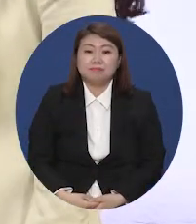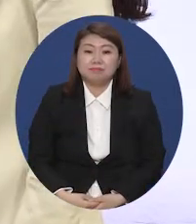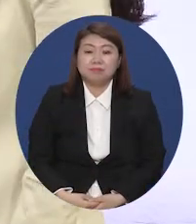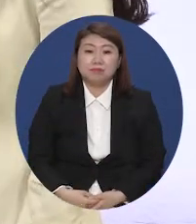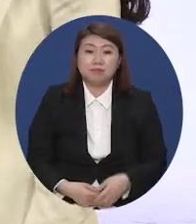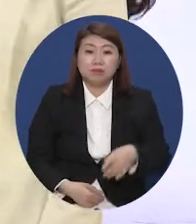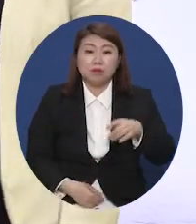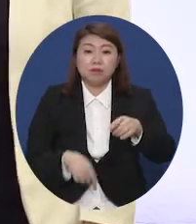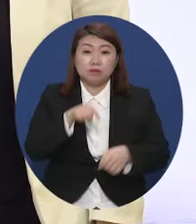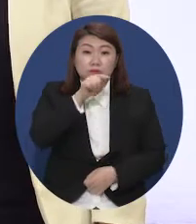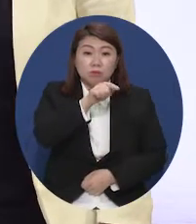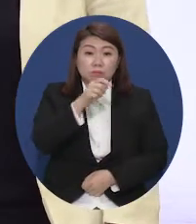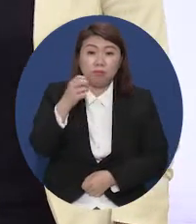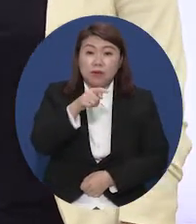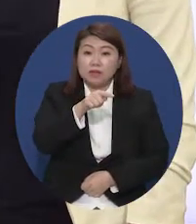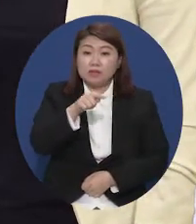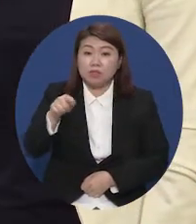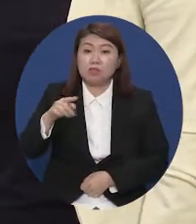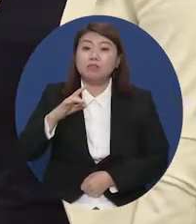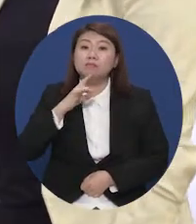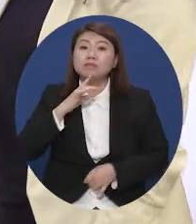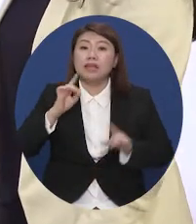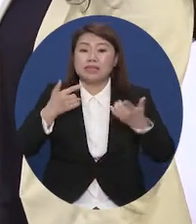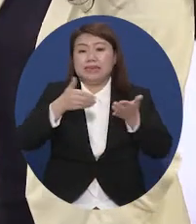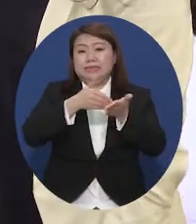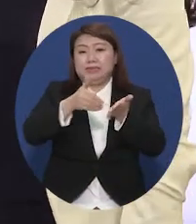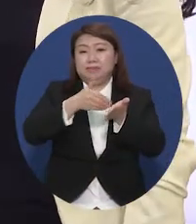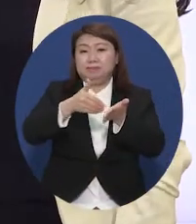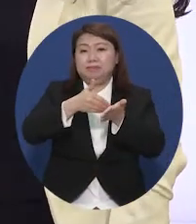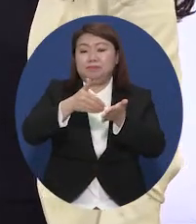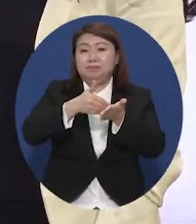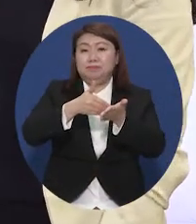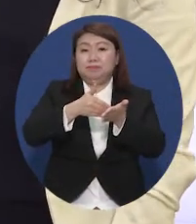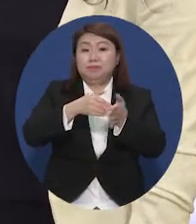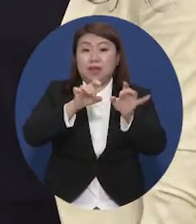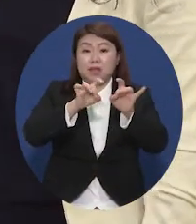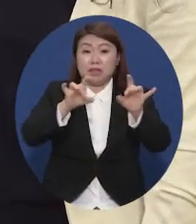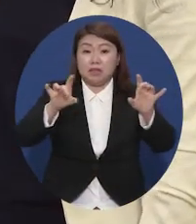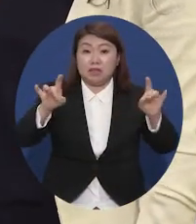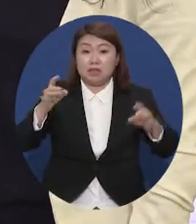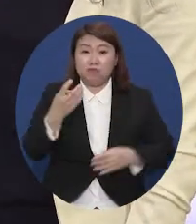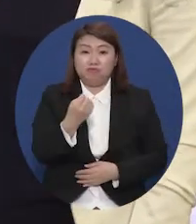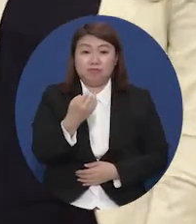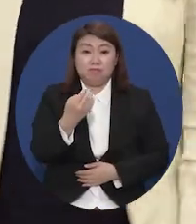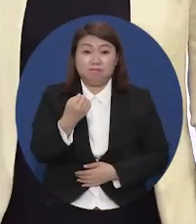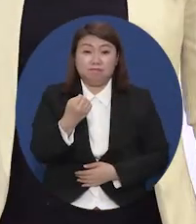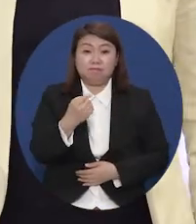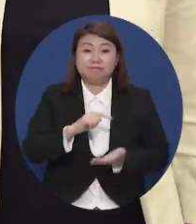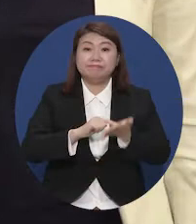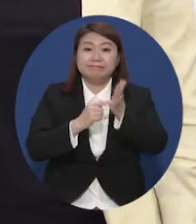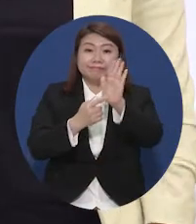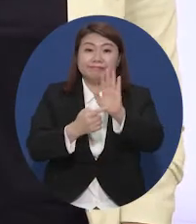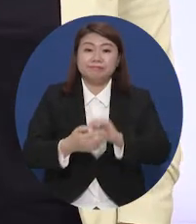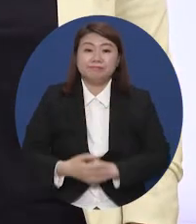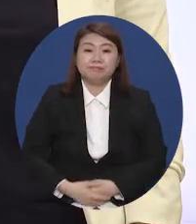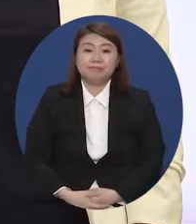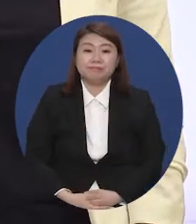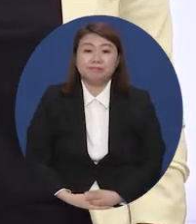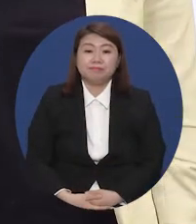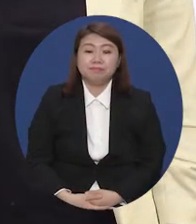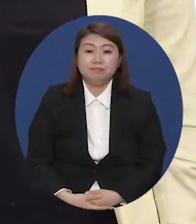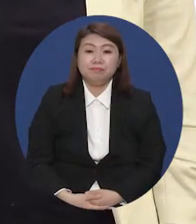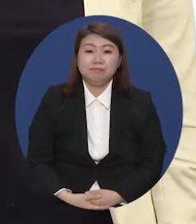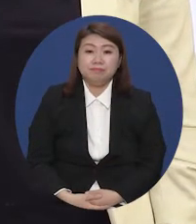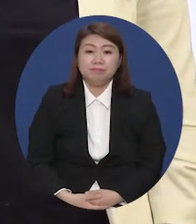그리고 점과 선으로만 숫자를 표기했던 것이 아니라 그림으로도 각 숫자에 맞는 그림 또한 존재했습니다